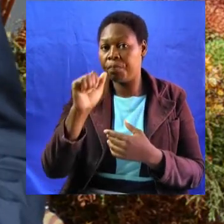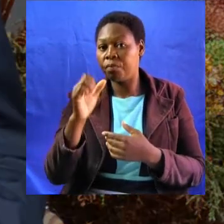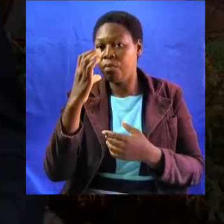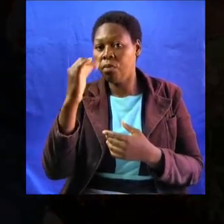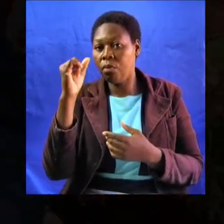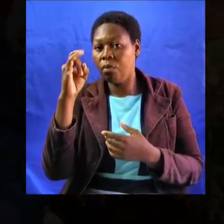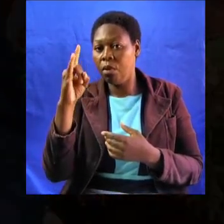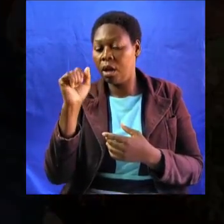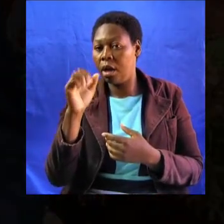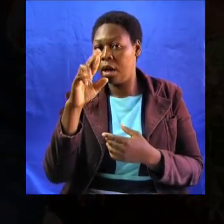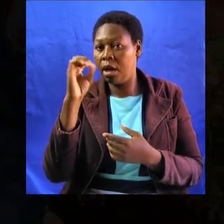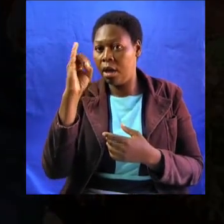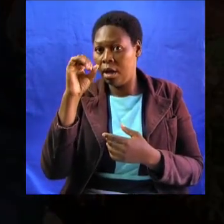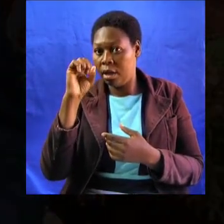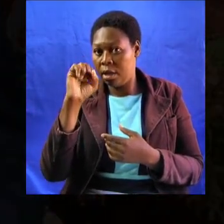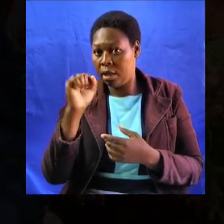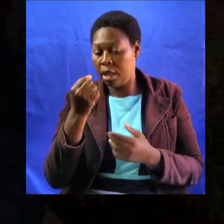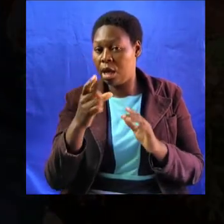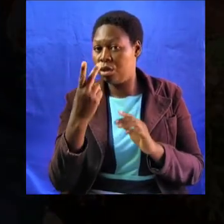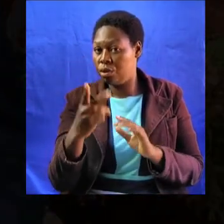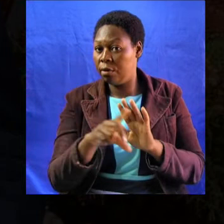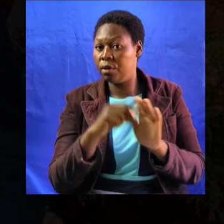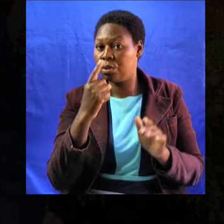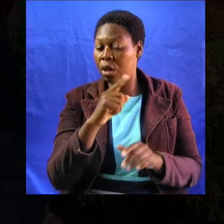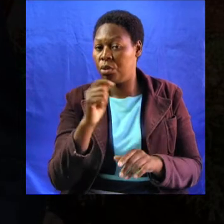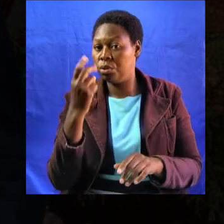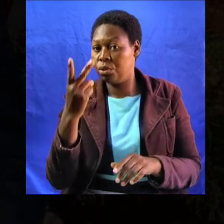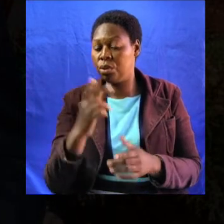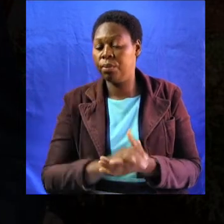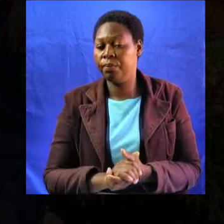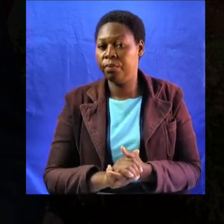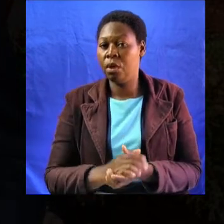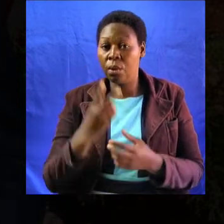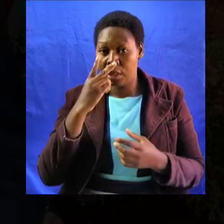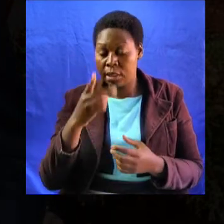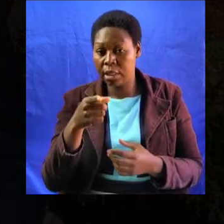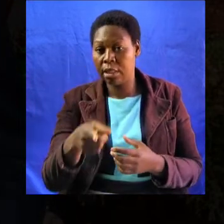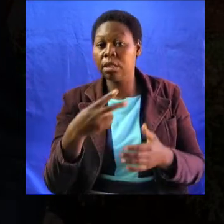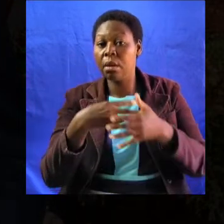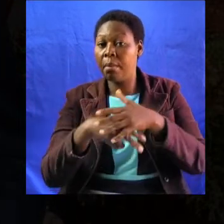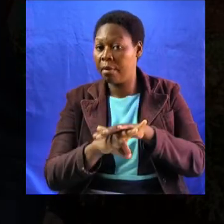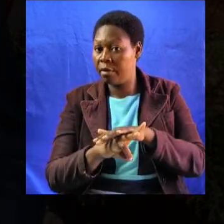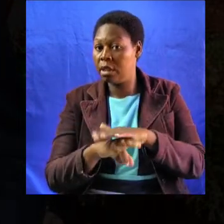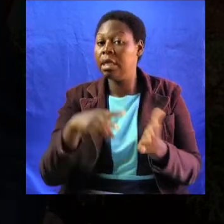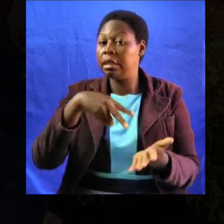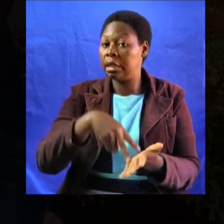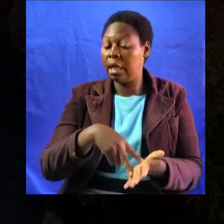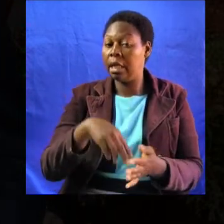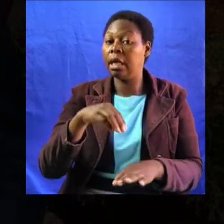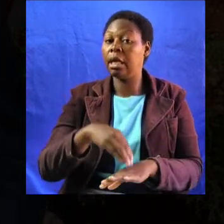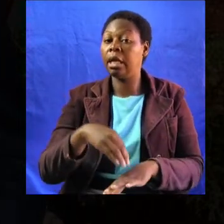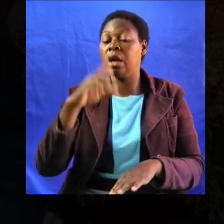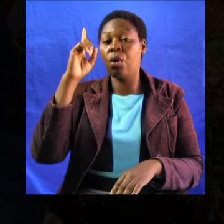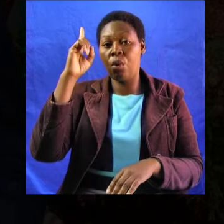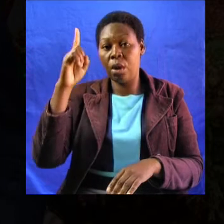1 to 2. Zvino wakandiratidza Joshua muprista mukuru amire pamberi pomutumwa waJehovha. Satani amire